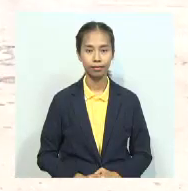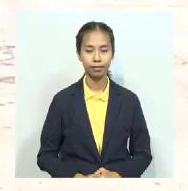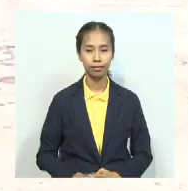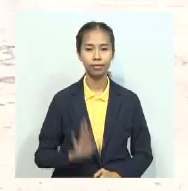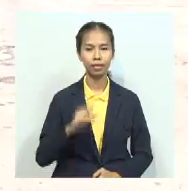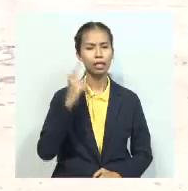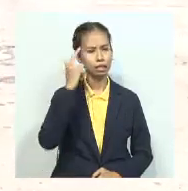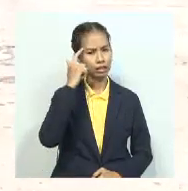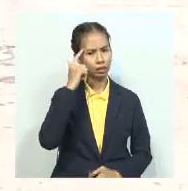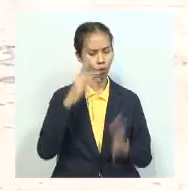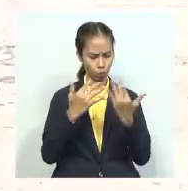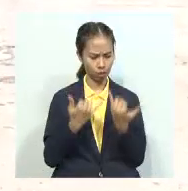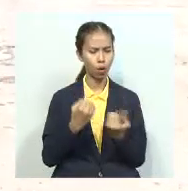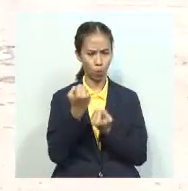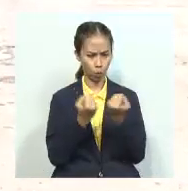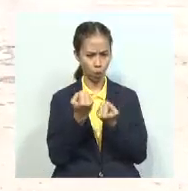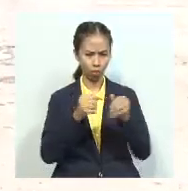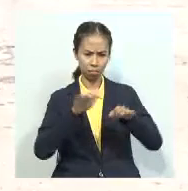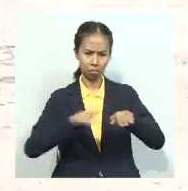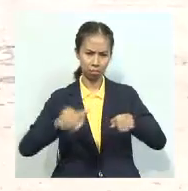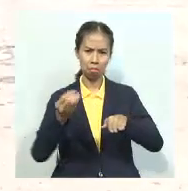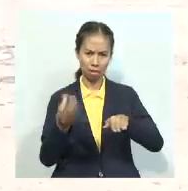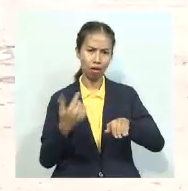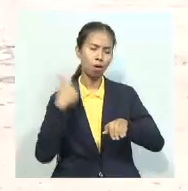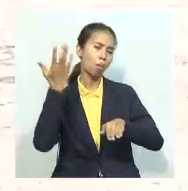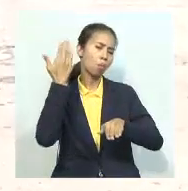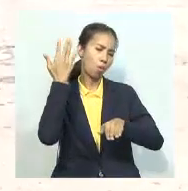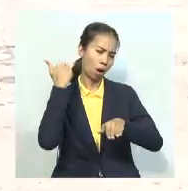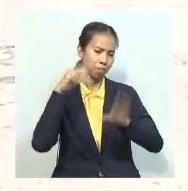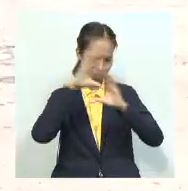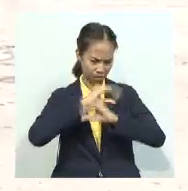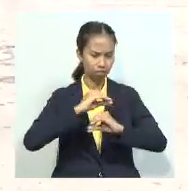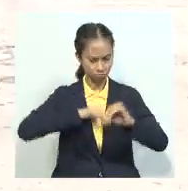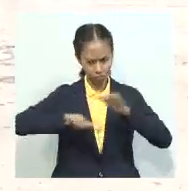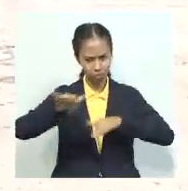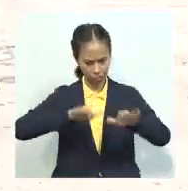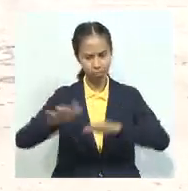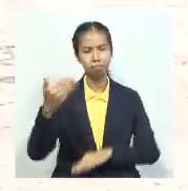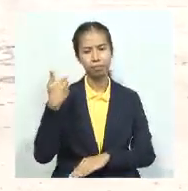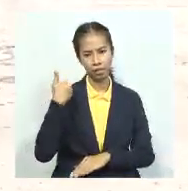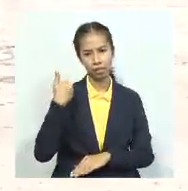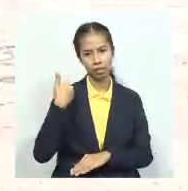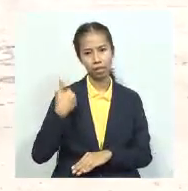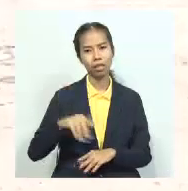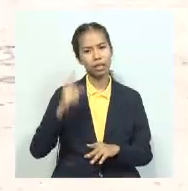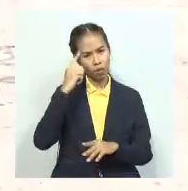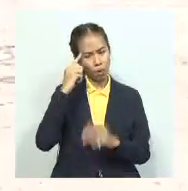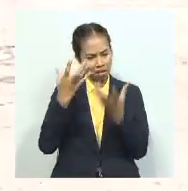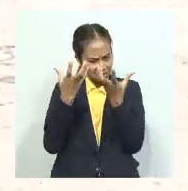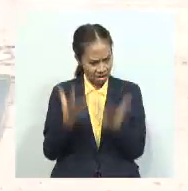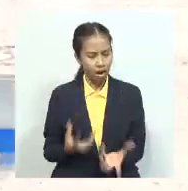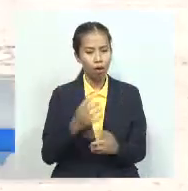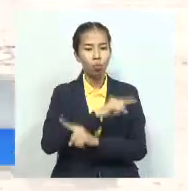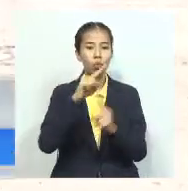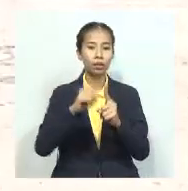คิดว่าวันนี้ก็น่าจะหนาแน่นขึ้นนะครับเพราะว่าเมื่อคืนนี้ก็ยังเดินทางกันแล้ววันนี้พรุ่งนี้แต่ที่จะหนาแน่นที่สุดน่าจะวันที่12นะครับ